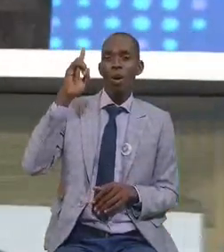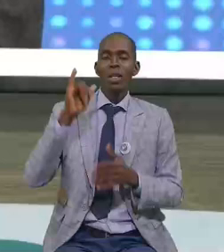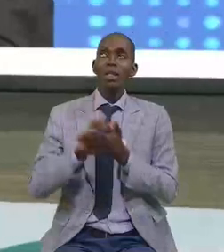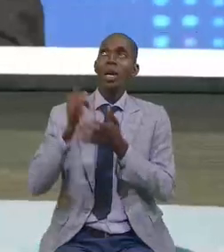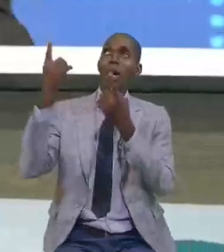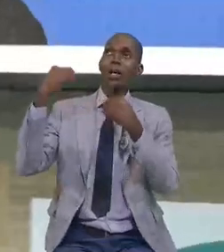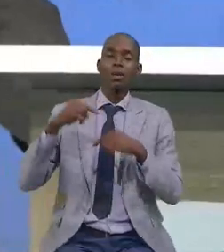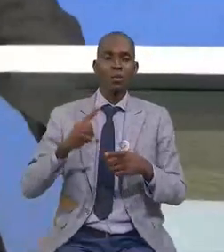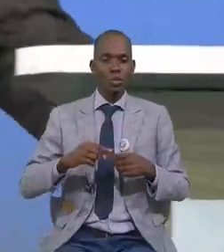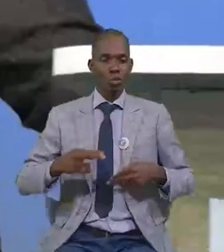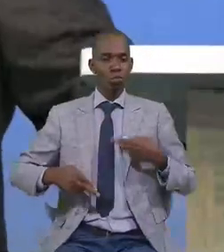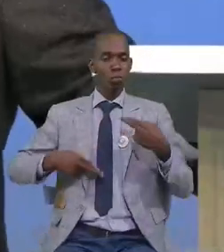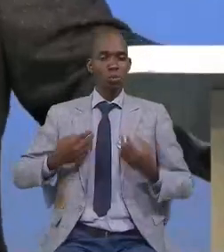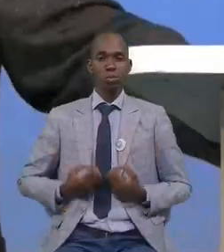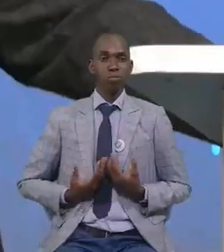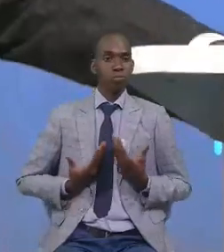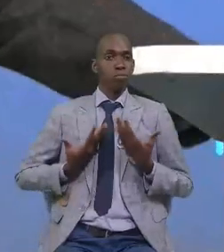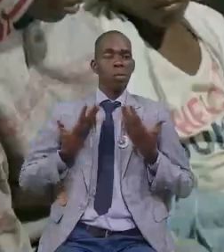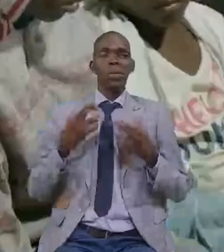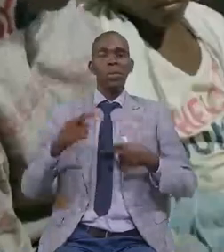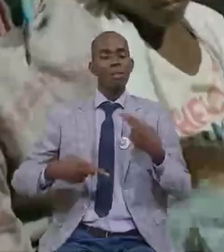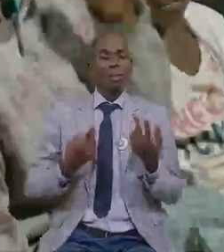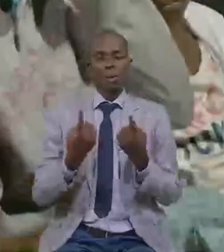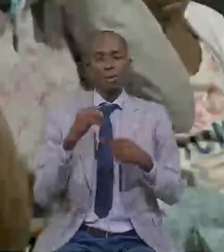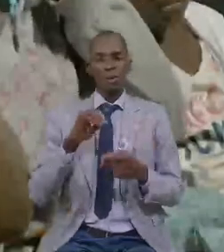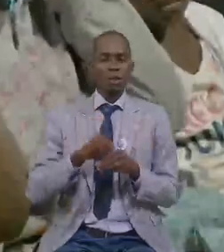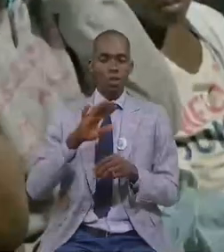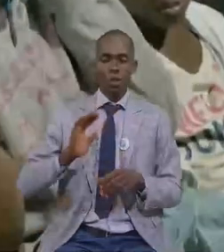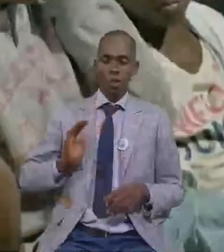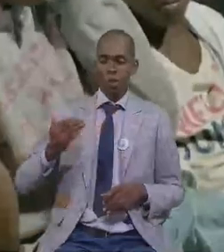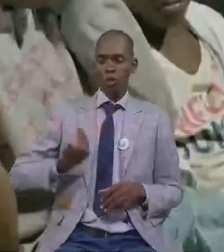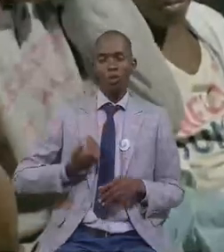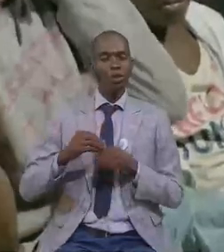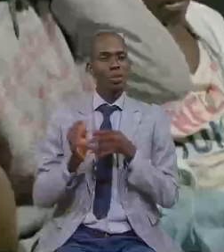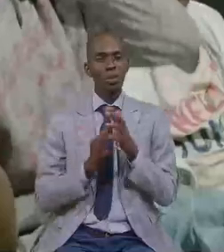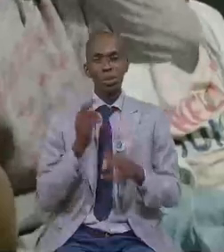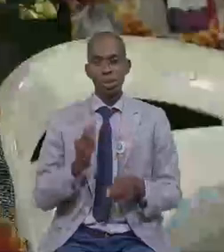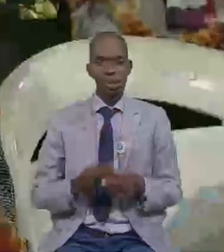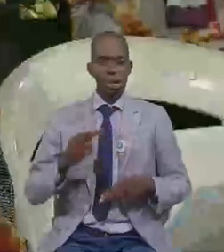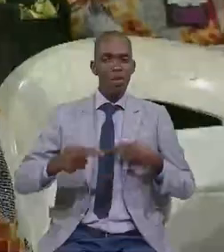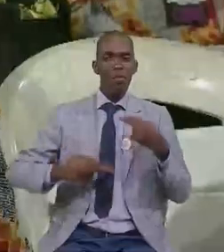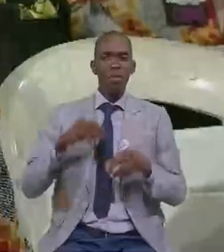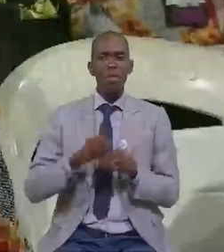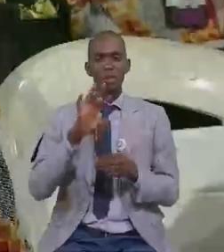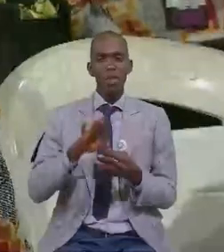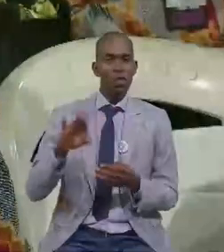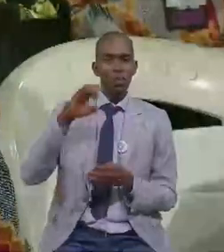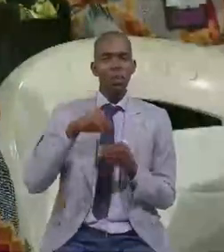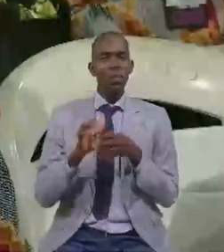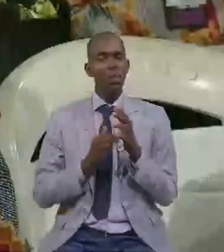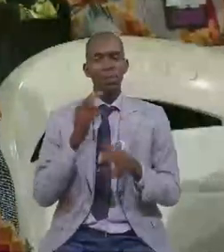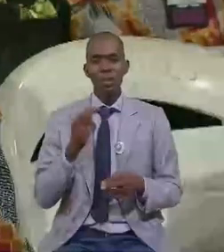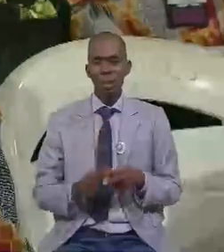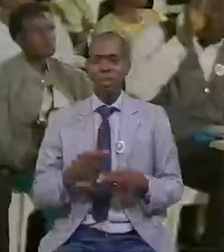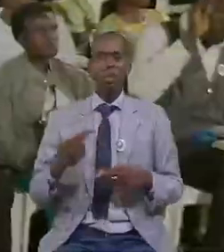qui vivifie. Le réveil est venu dans votre âme. Le réveil est dans votre vie, dans votre